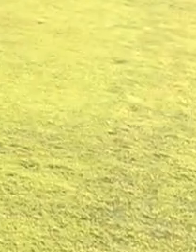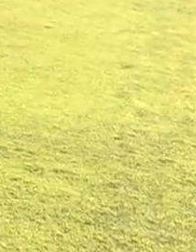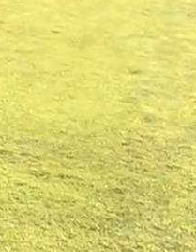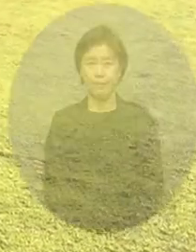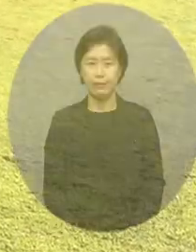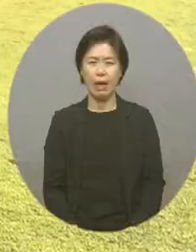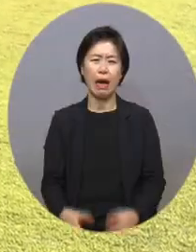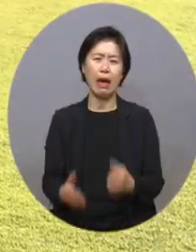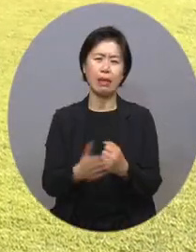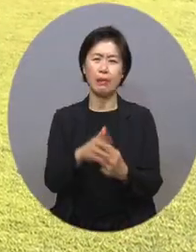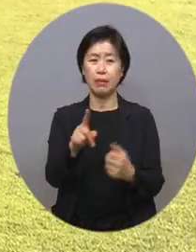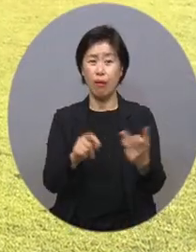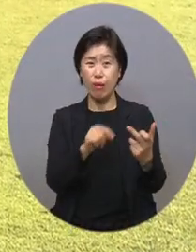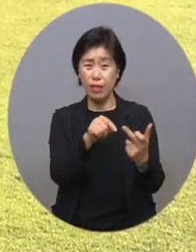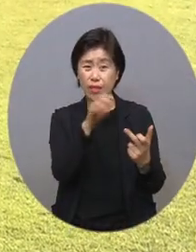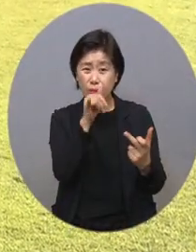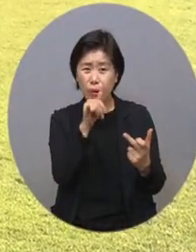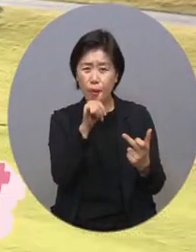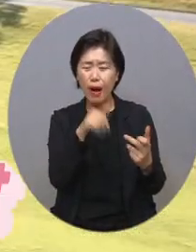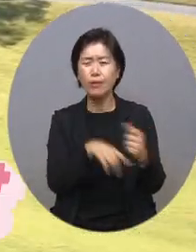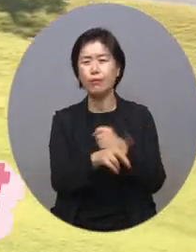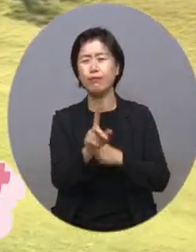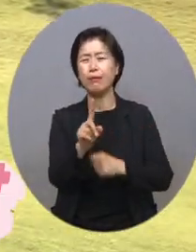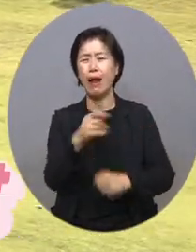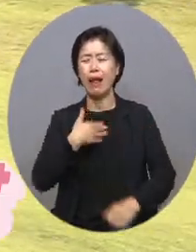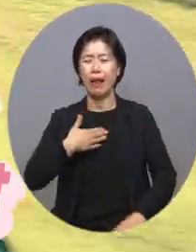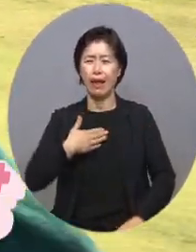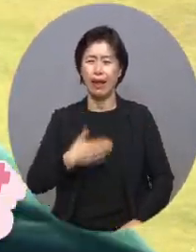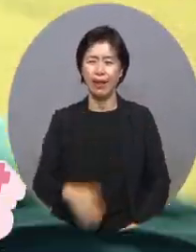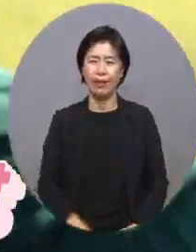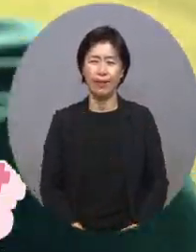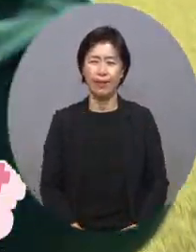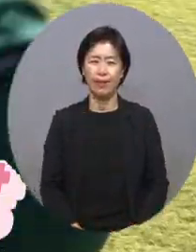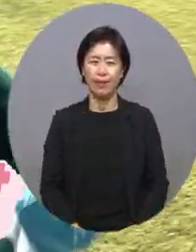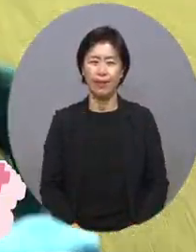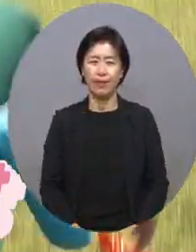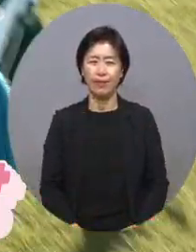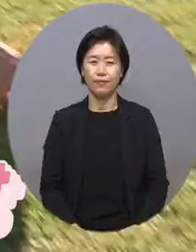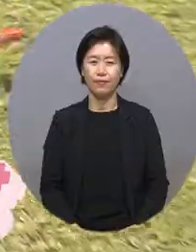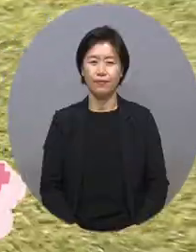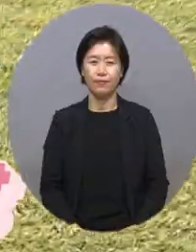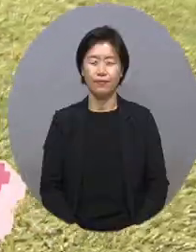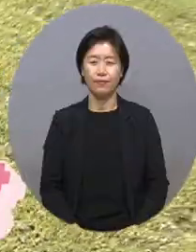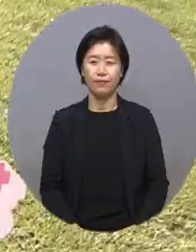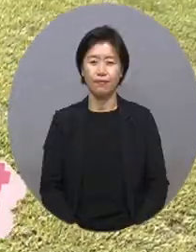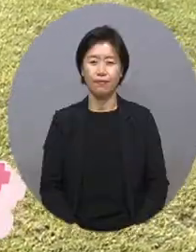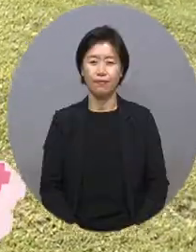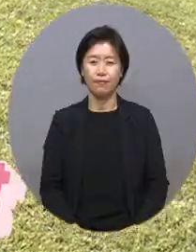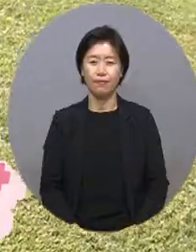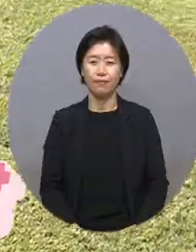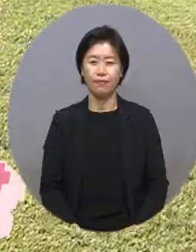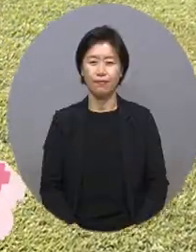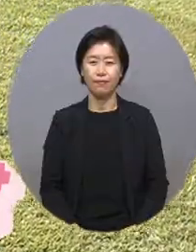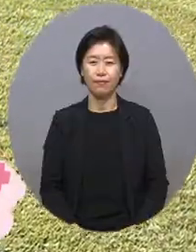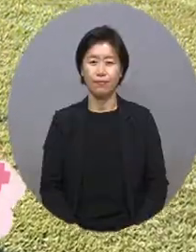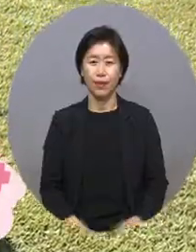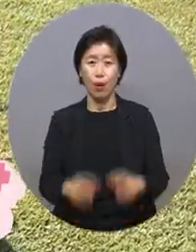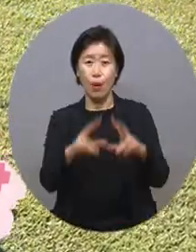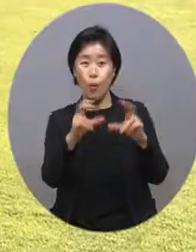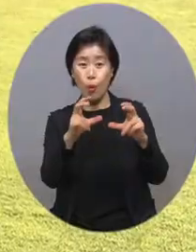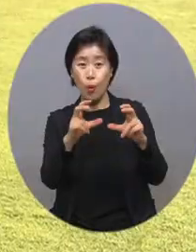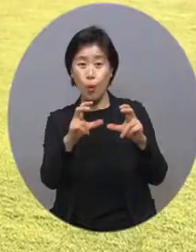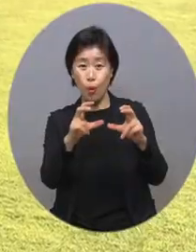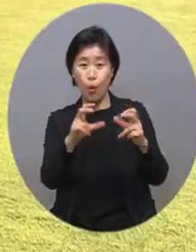그래서 저 언덕이 있나 보다. 공이? 언덕을 올라갔어. 455번 파워가 장난 아니야? 아니, 공이?